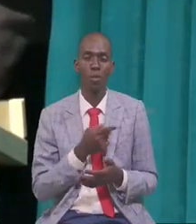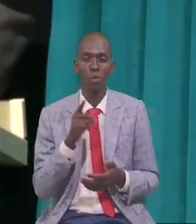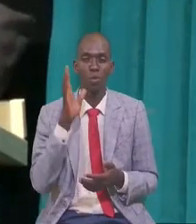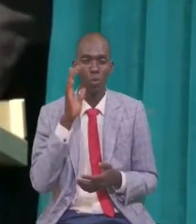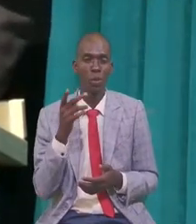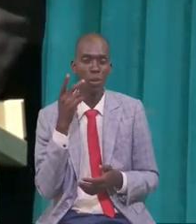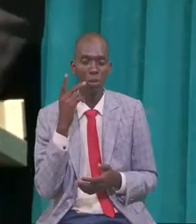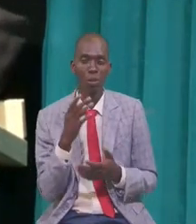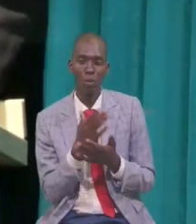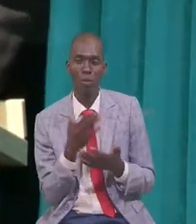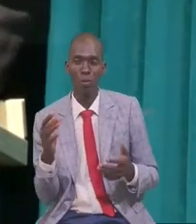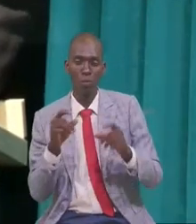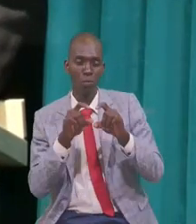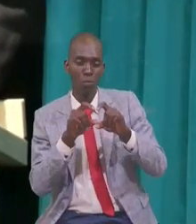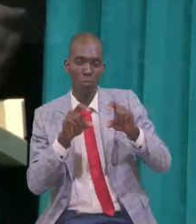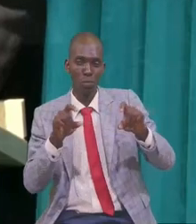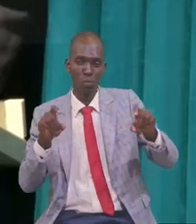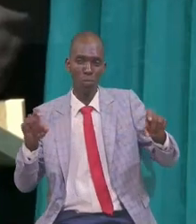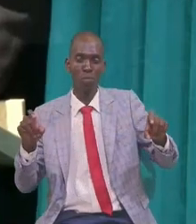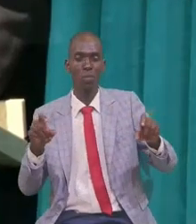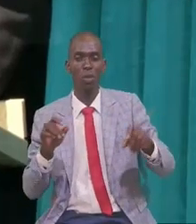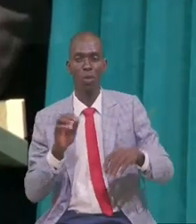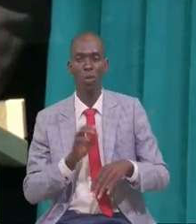Vous avez quelque chose écrit à l'écran.